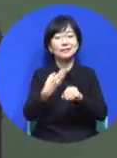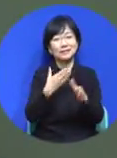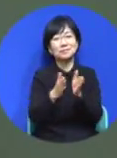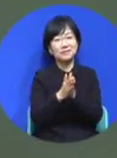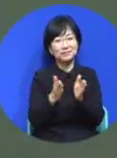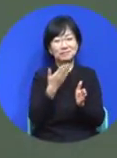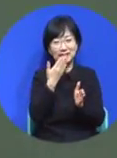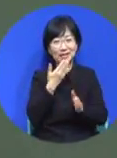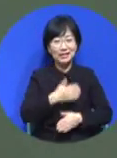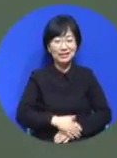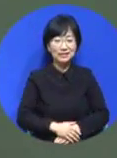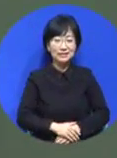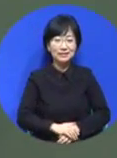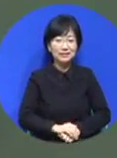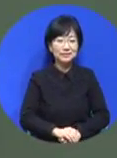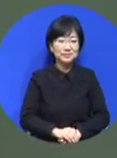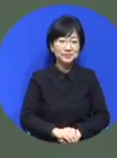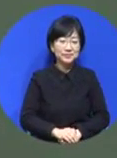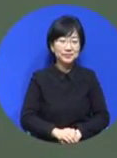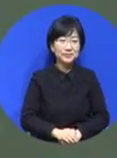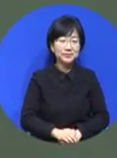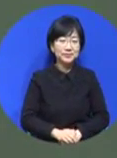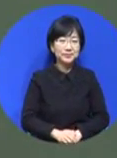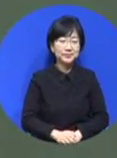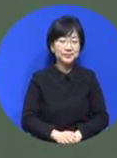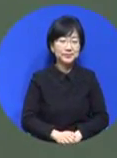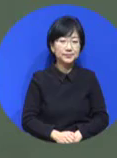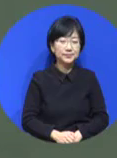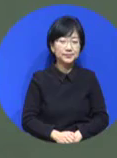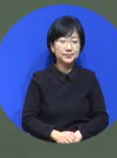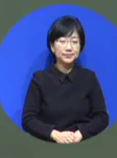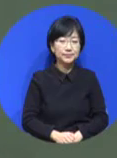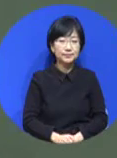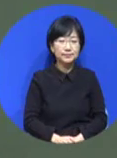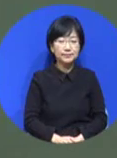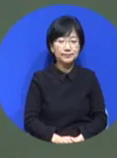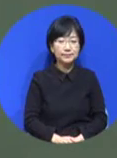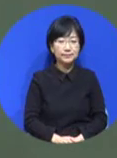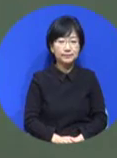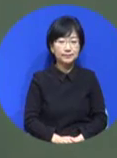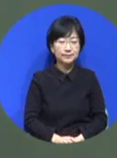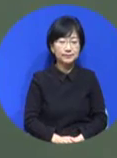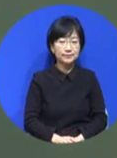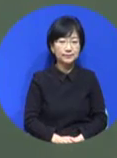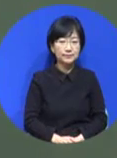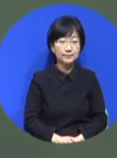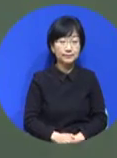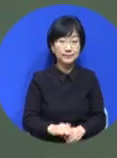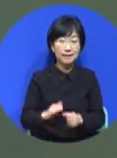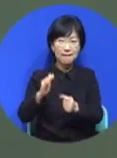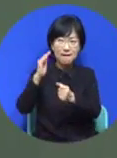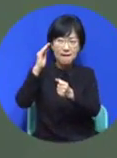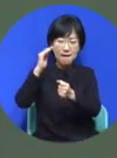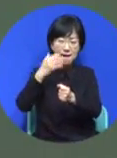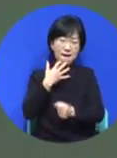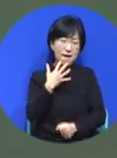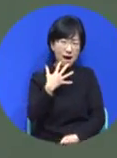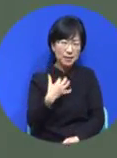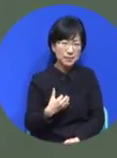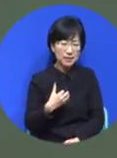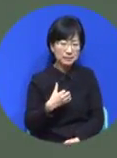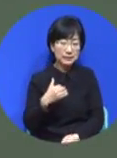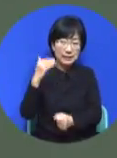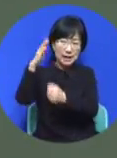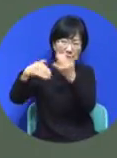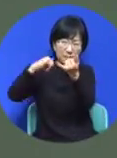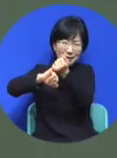and answers. 빠지니까 자꾸 그게 되어집니다. But because Abraham kept falling into unbelief 오늘 일어난 겁니다. Things